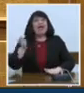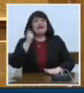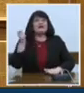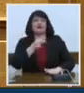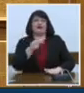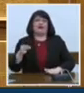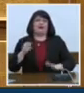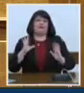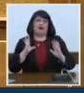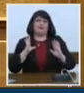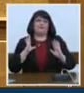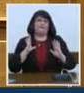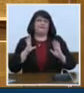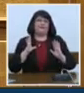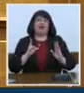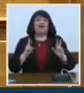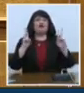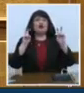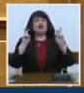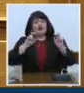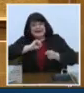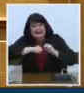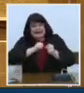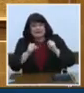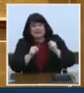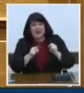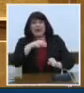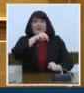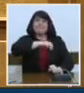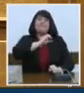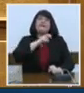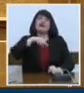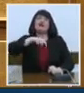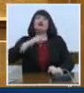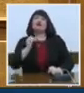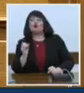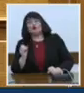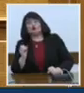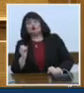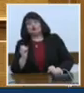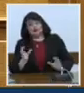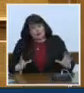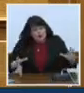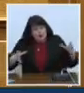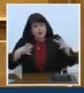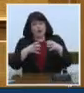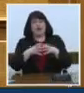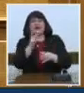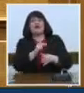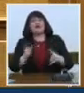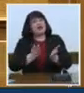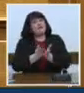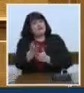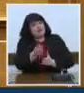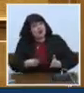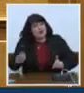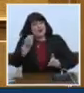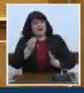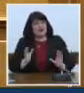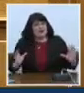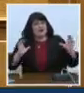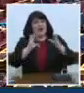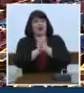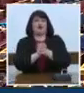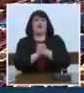κίνημα αυτό λοιπόν είναι ένα εφαλτήριο για να ενώσουμε την κοινωνία, να την κάνουμε πιο δίκαιη με περισσότερες